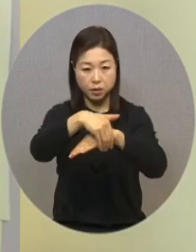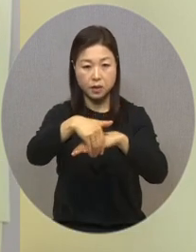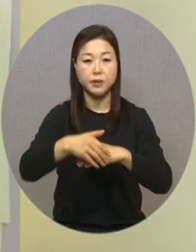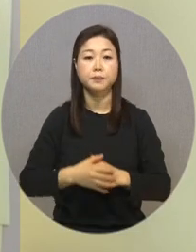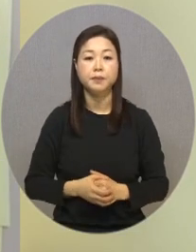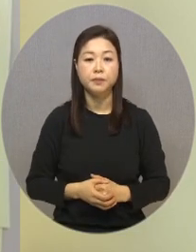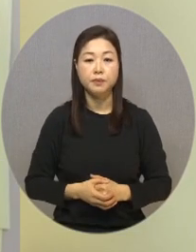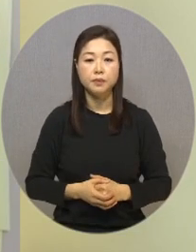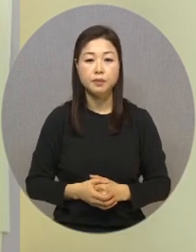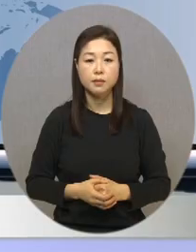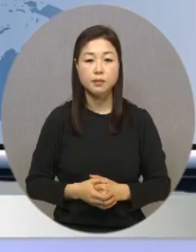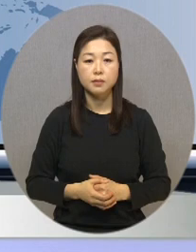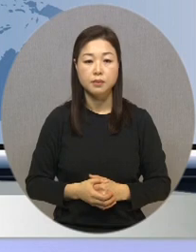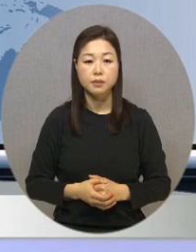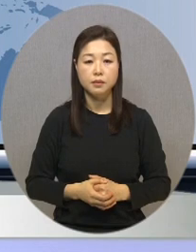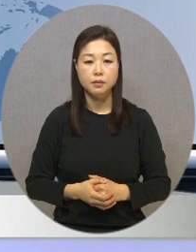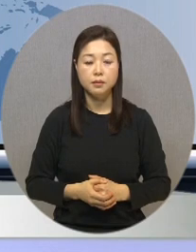예정입니다.